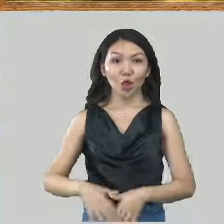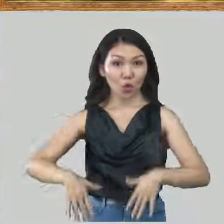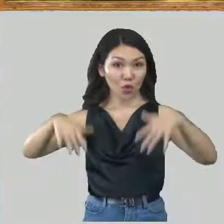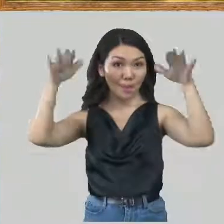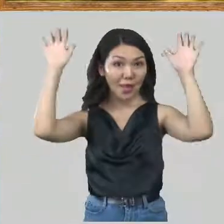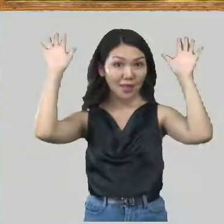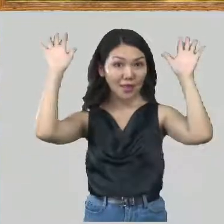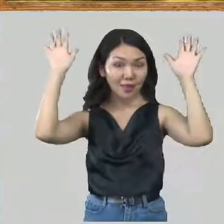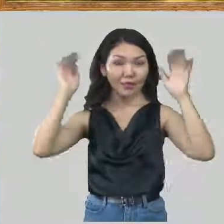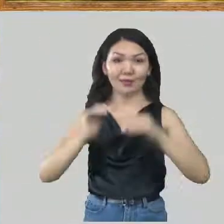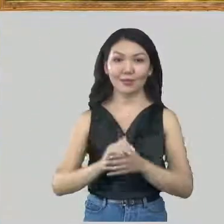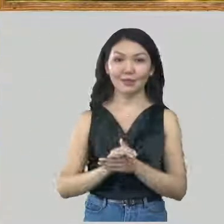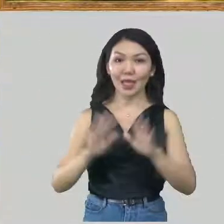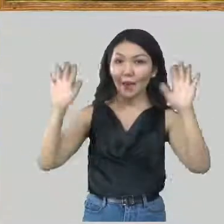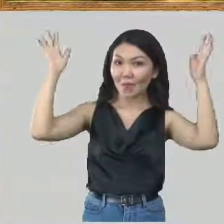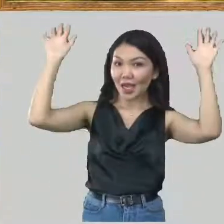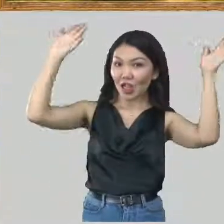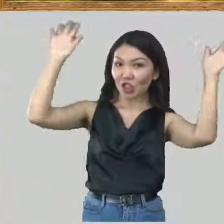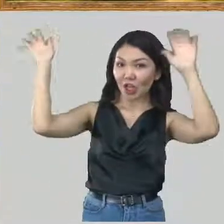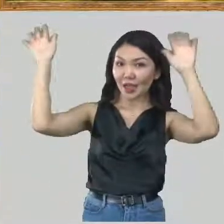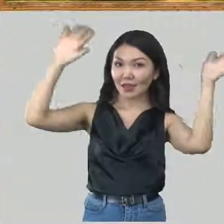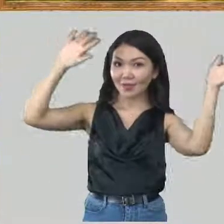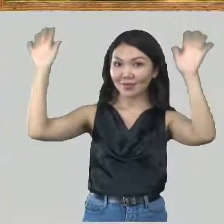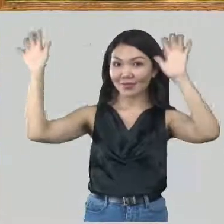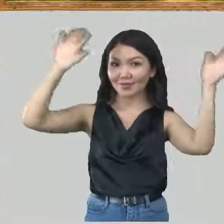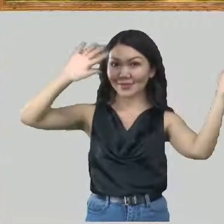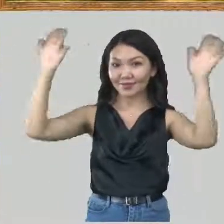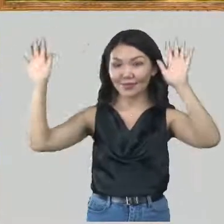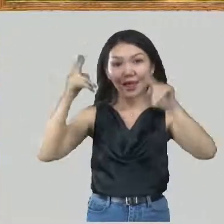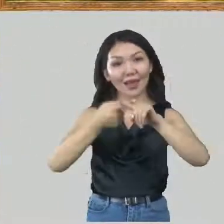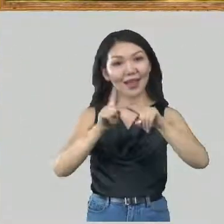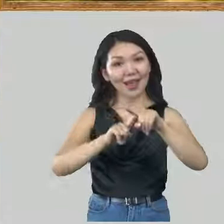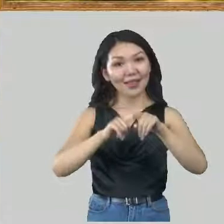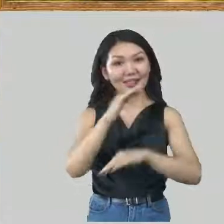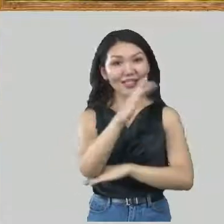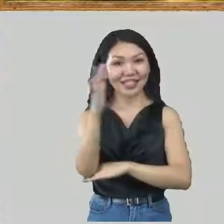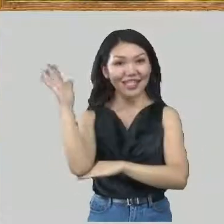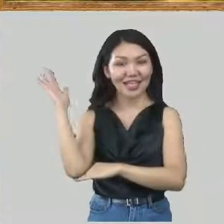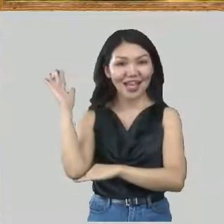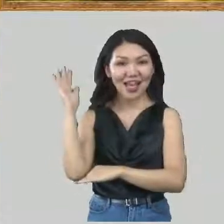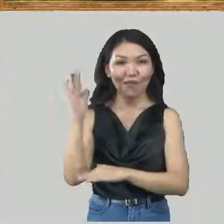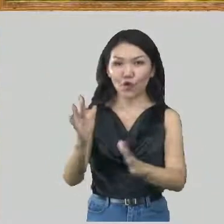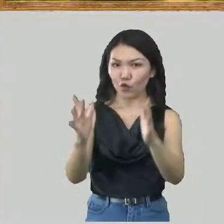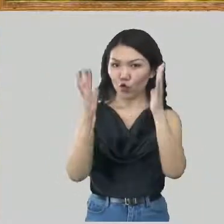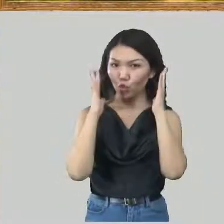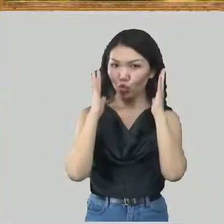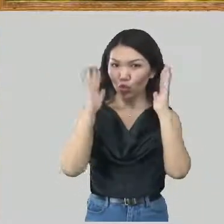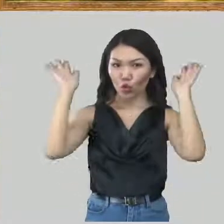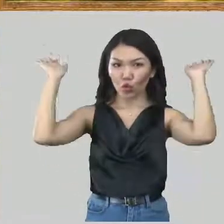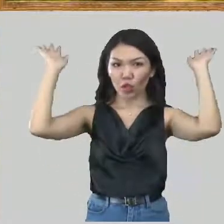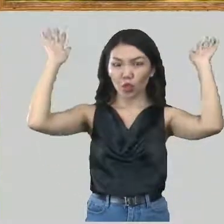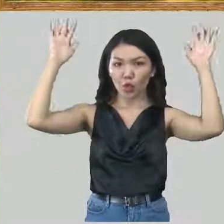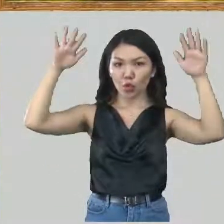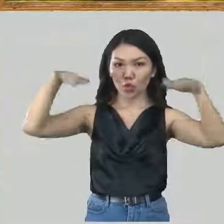Руки подняли и покачали. Это деревья в лесу. Руки